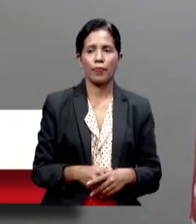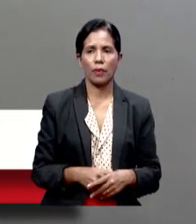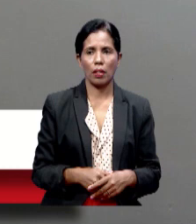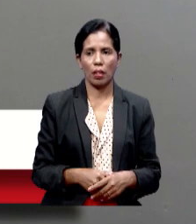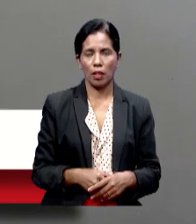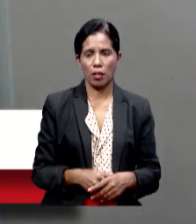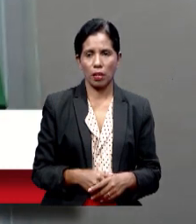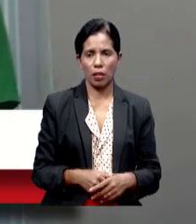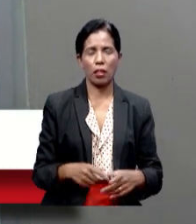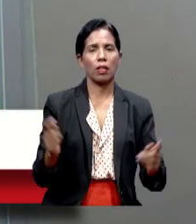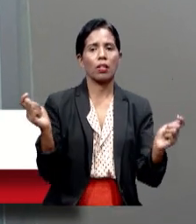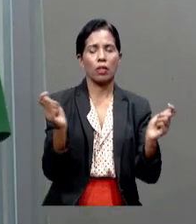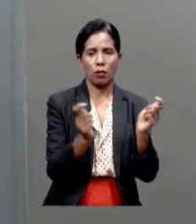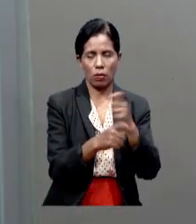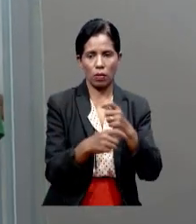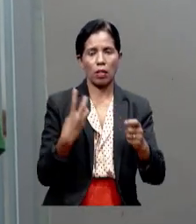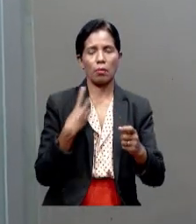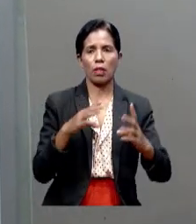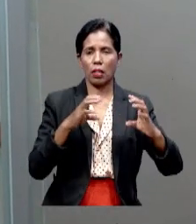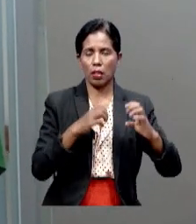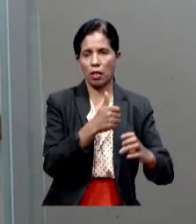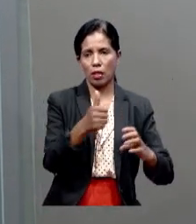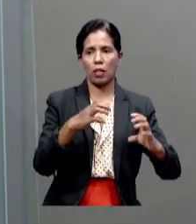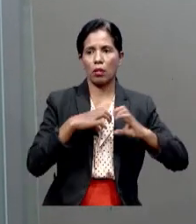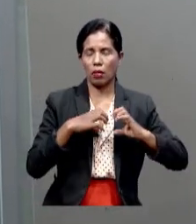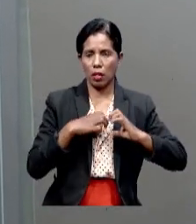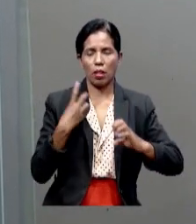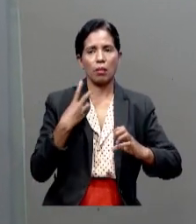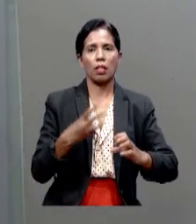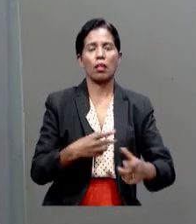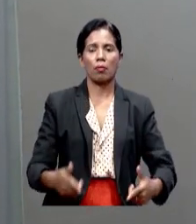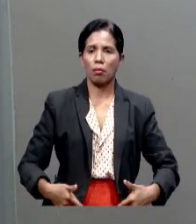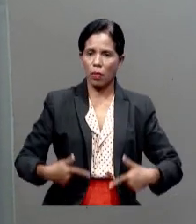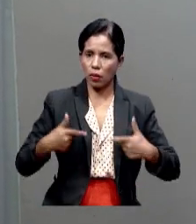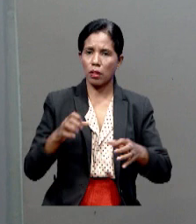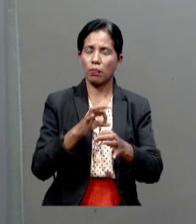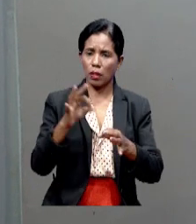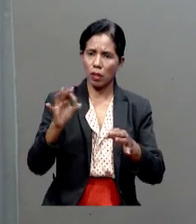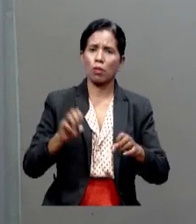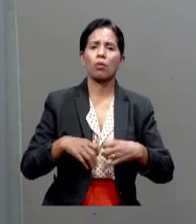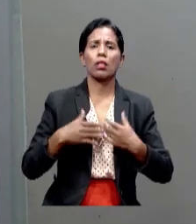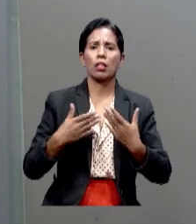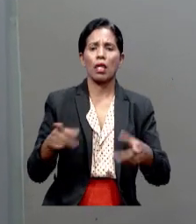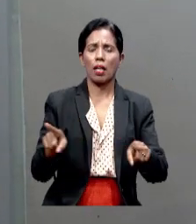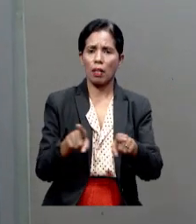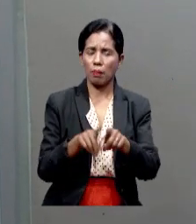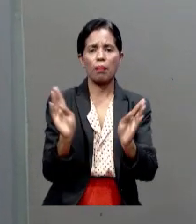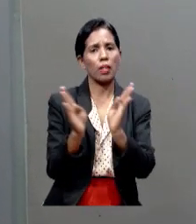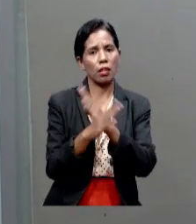transforma duni ami iririk nefuang, ilu ami bebide spiritual, ami satu sai foin sai